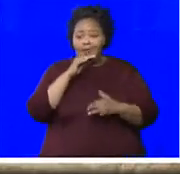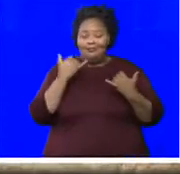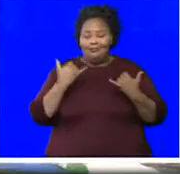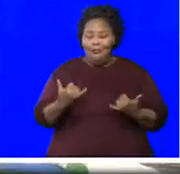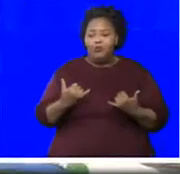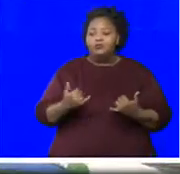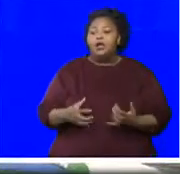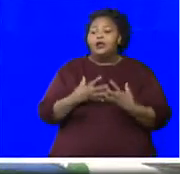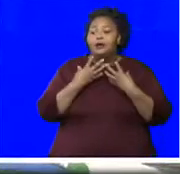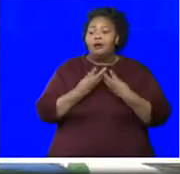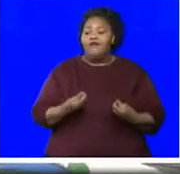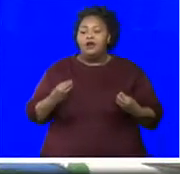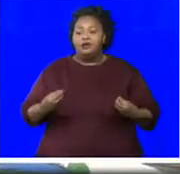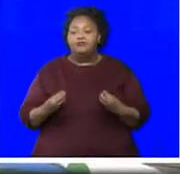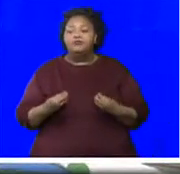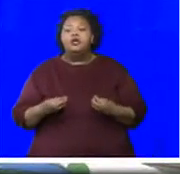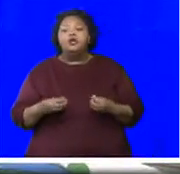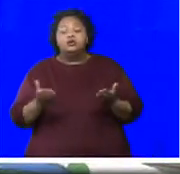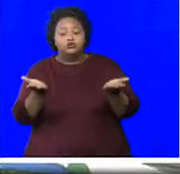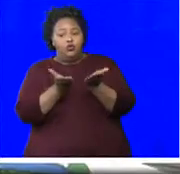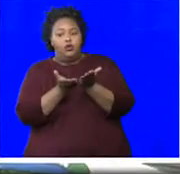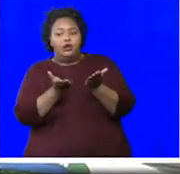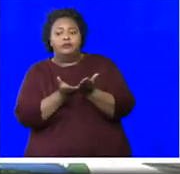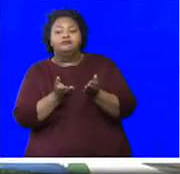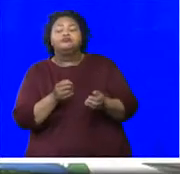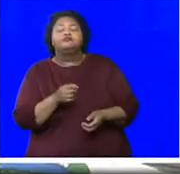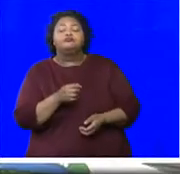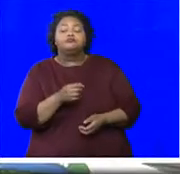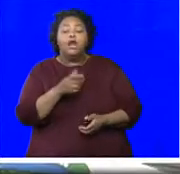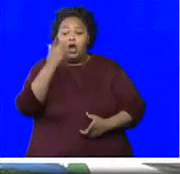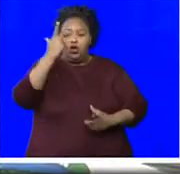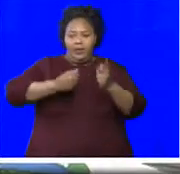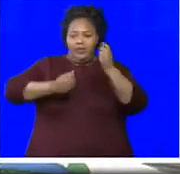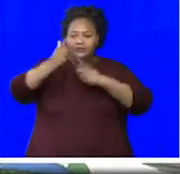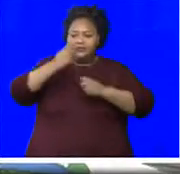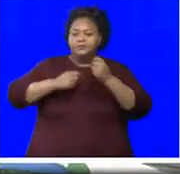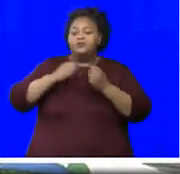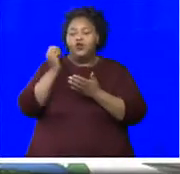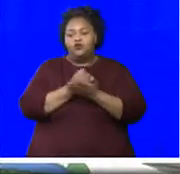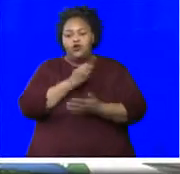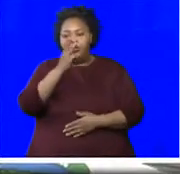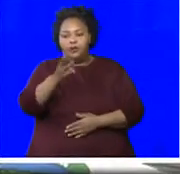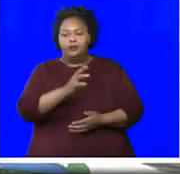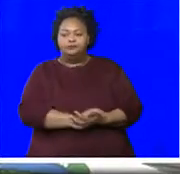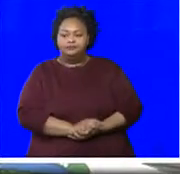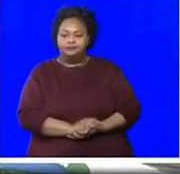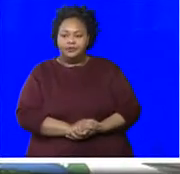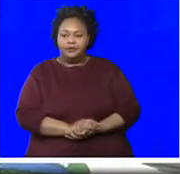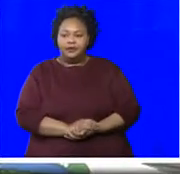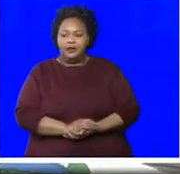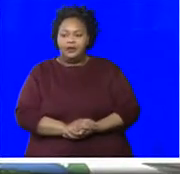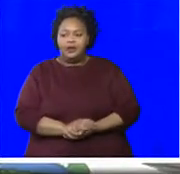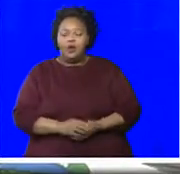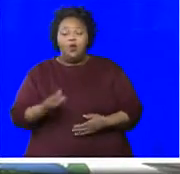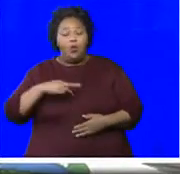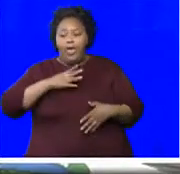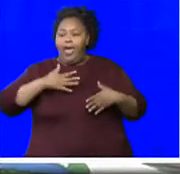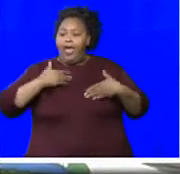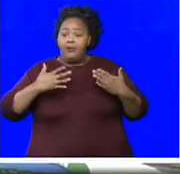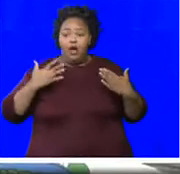lokunelibisi. Primary sijabule kakhulu. It does sit ekitchen ukuthi abantu banabakhona ukushintsha imenu.